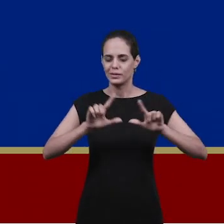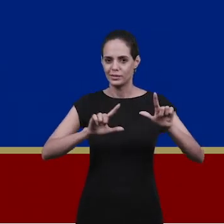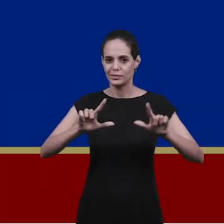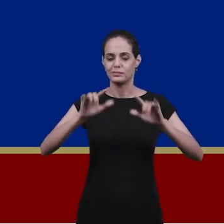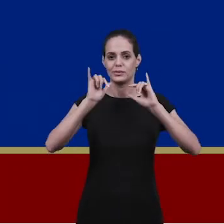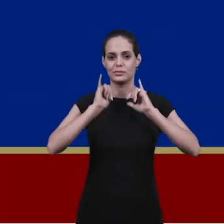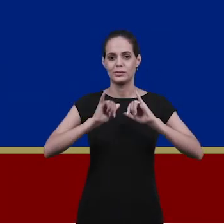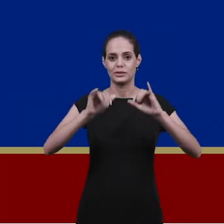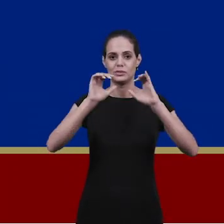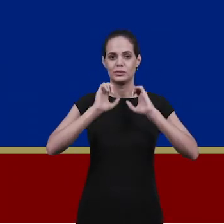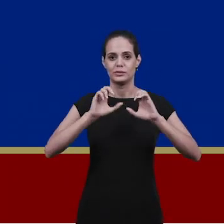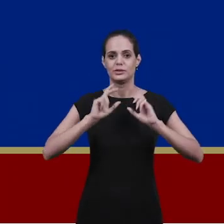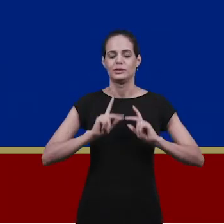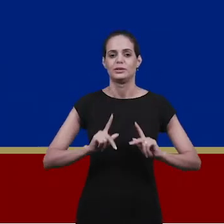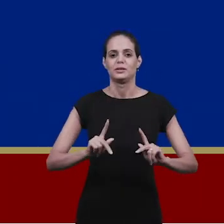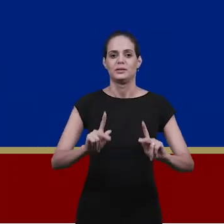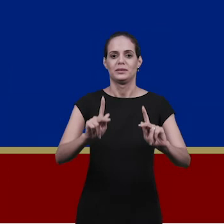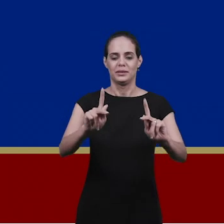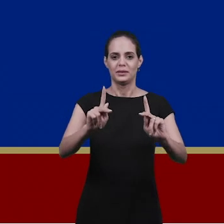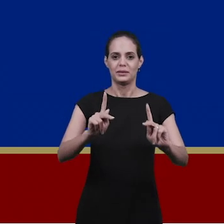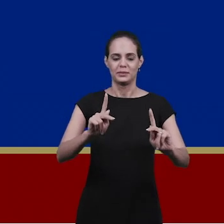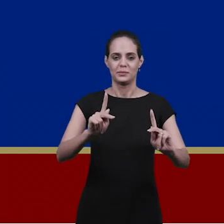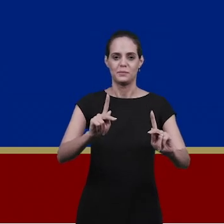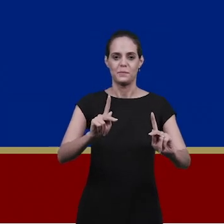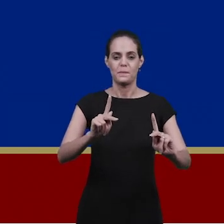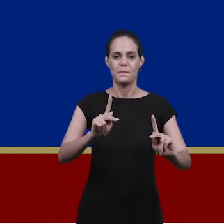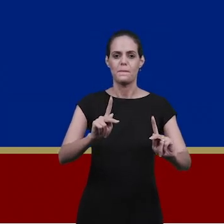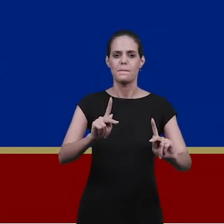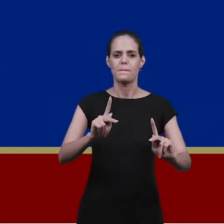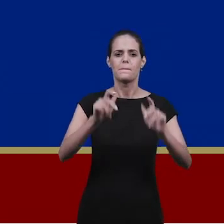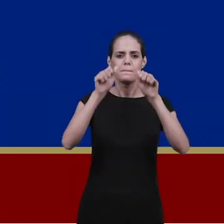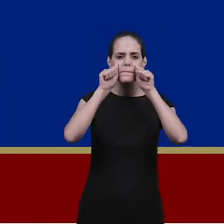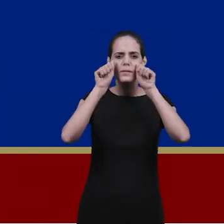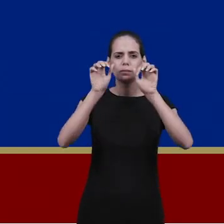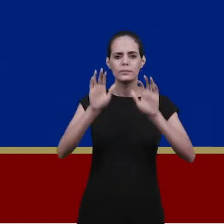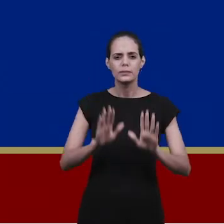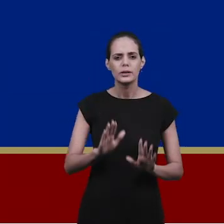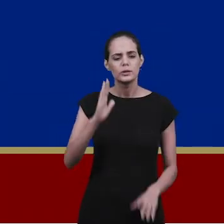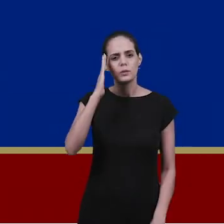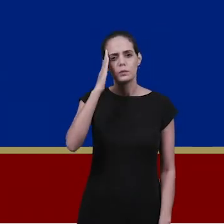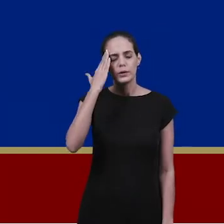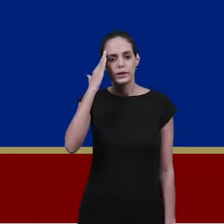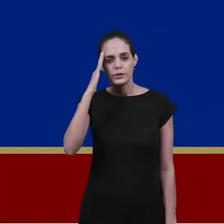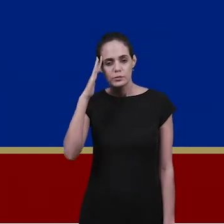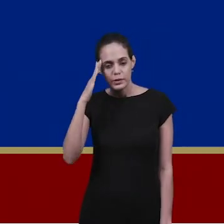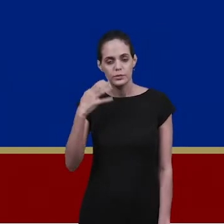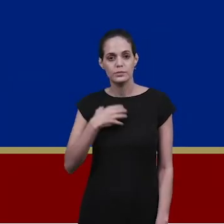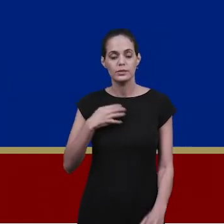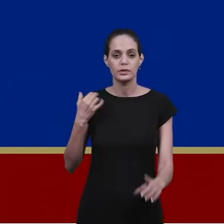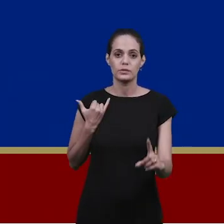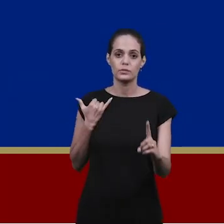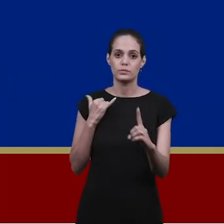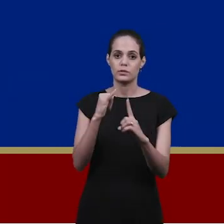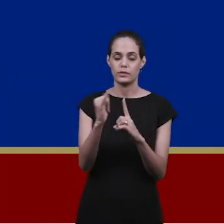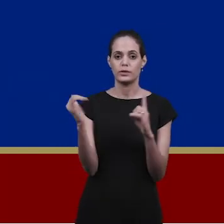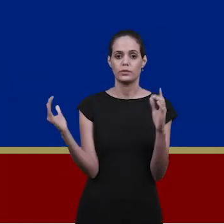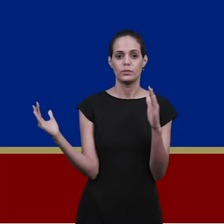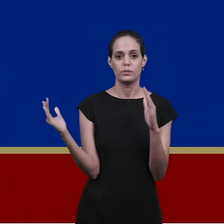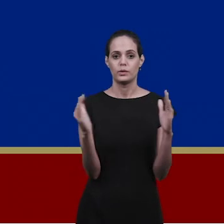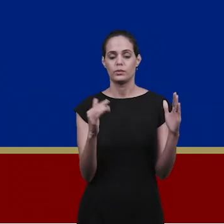a commenté. Le programme en annonçant l'évangile éternel est une bénédiction pour la